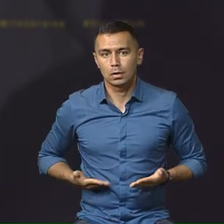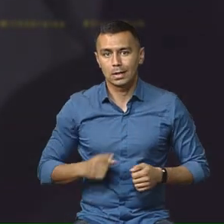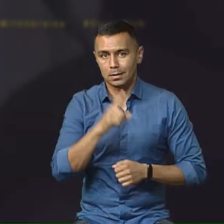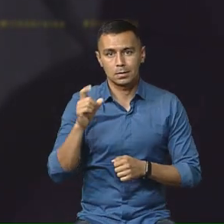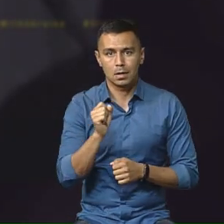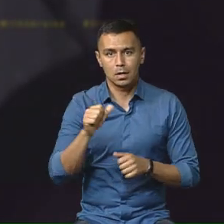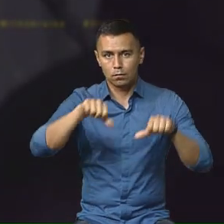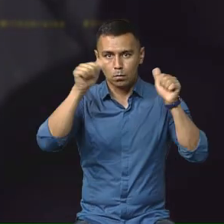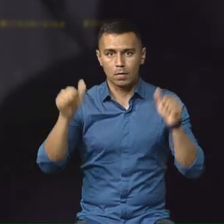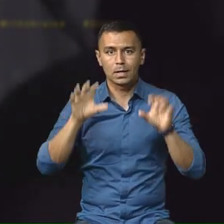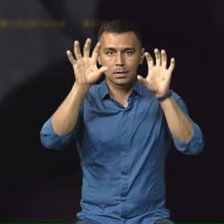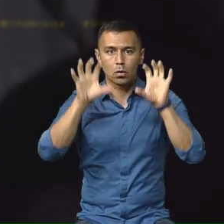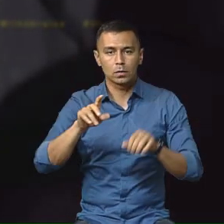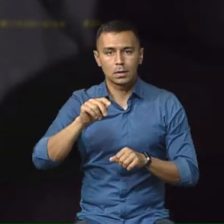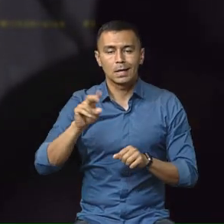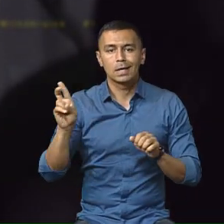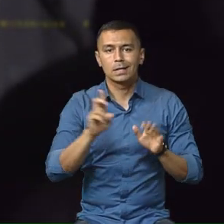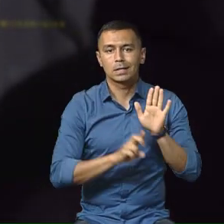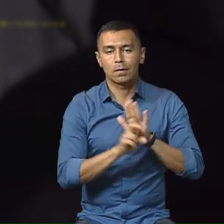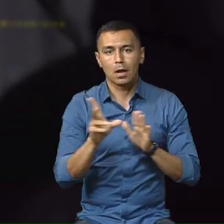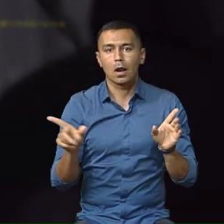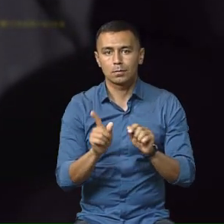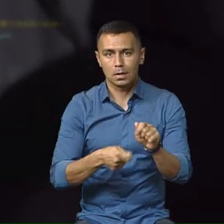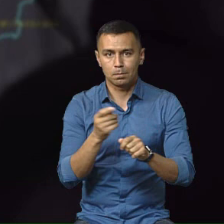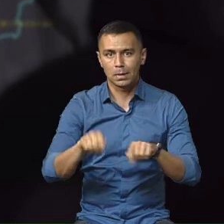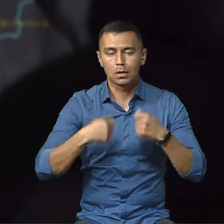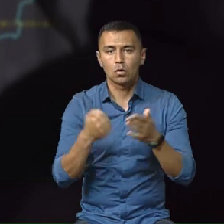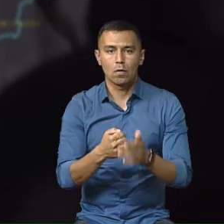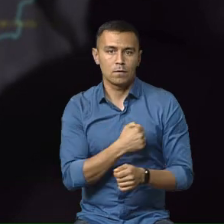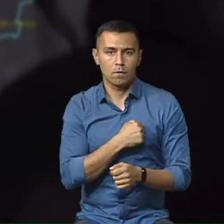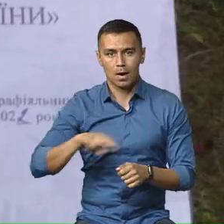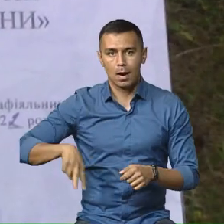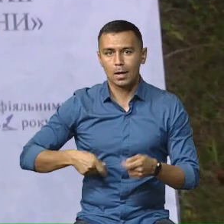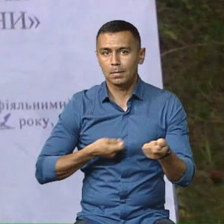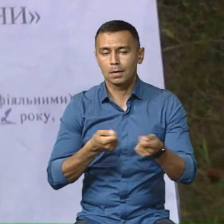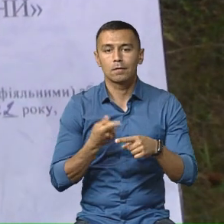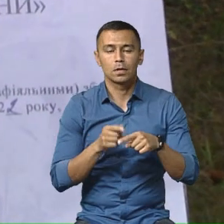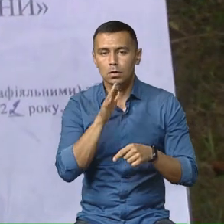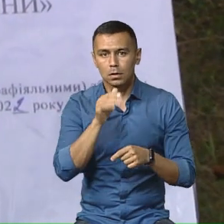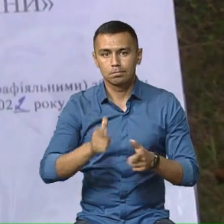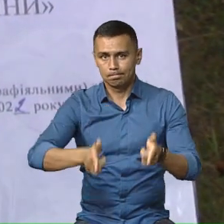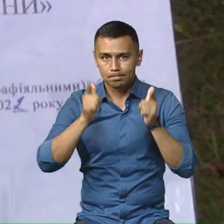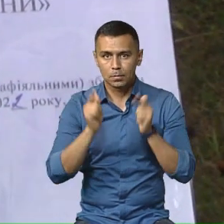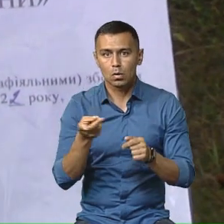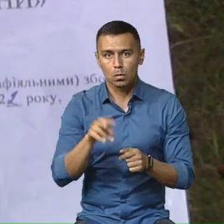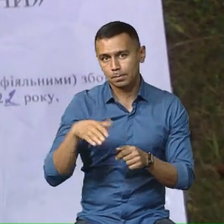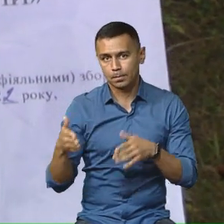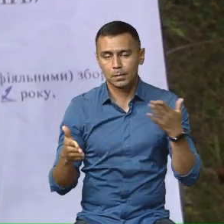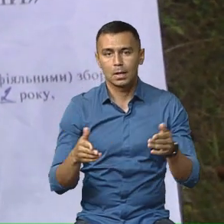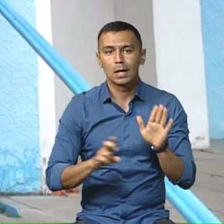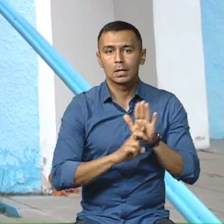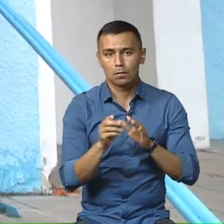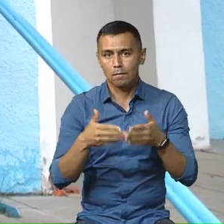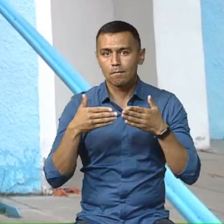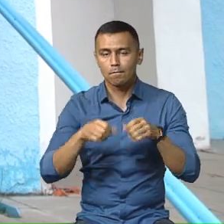та сформували статут церкви, який разом із заявою передали до військової адміністрації. В цей час, за згодою обох сторін, церкву